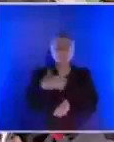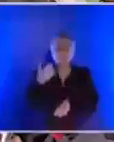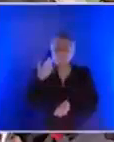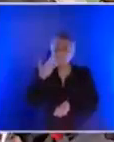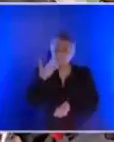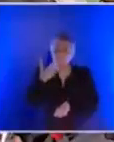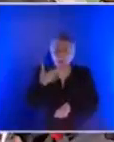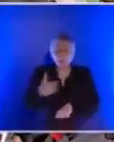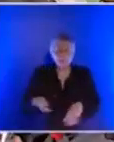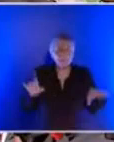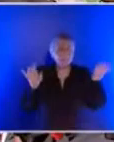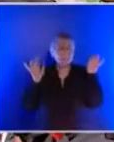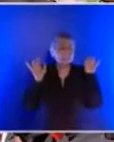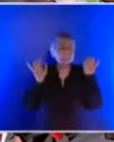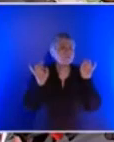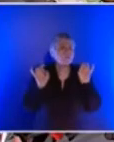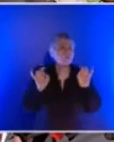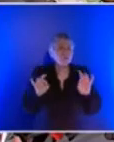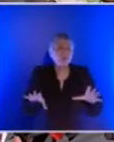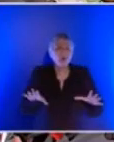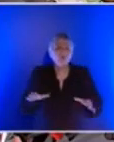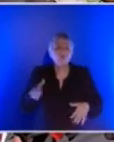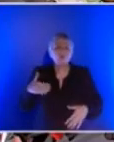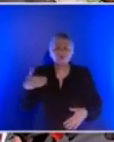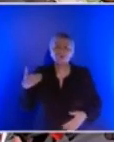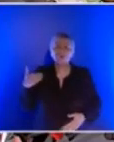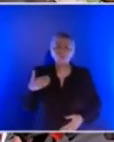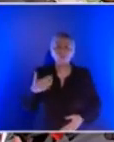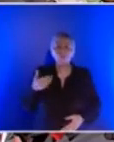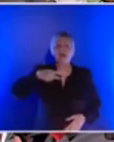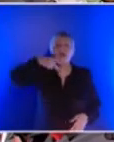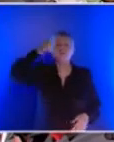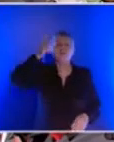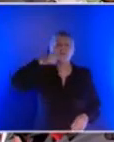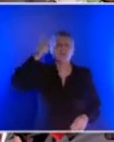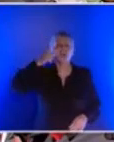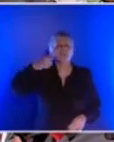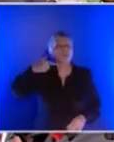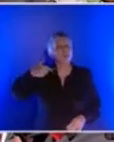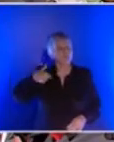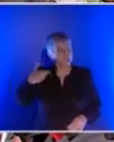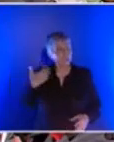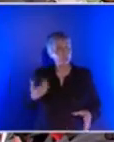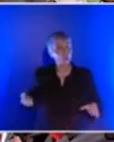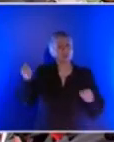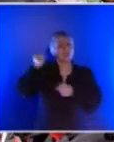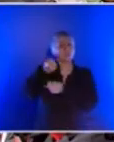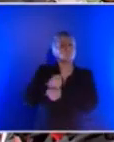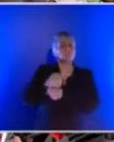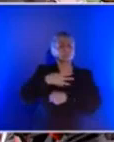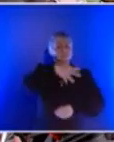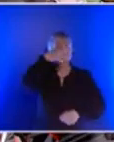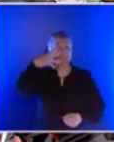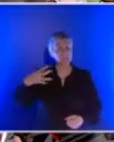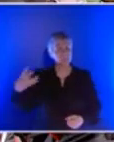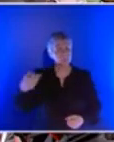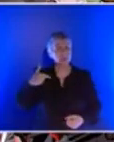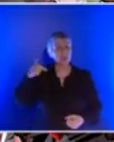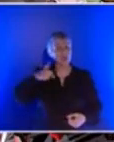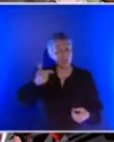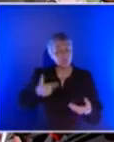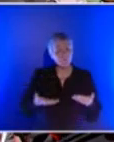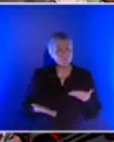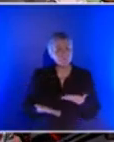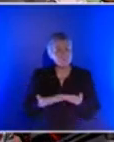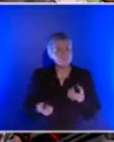θεσμός ή κανένα δικαίωμα. Πολλά από τα δικαιώματα που έφτιαξε η κυβέρνηση ΣΥΡΙΖΑ τα προηγούμενα χρόνια και τα ενίσχυσε,